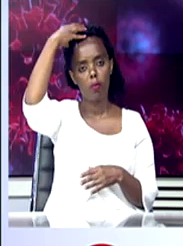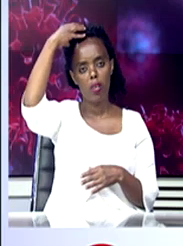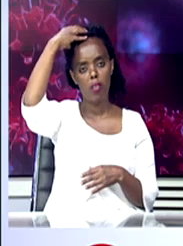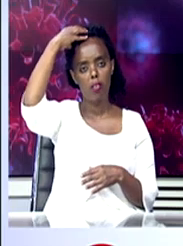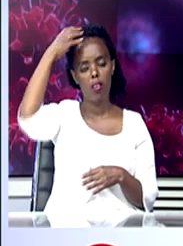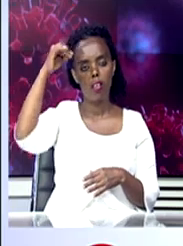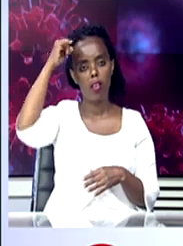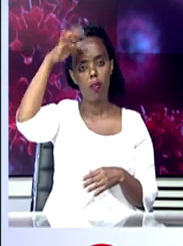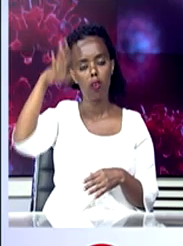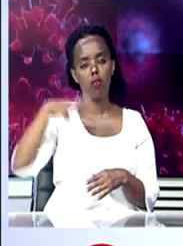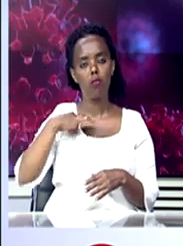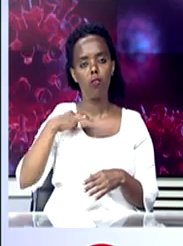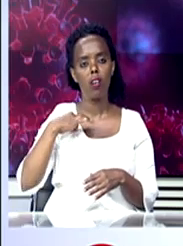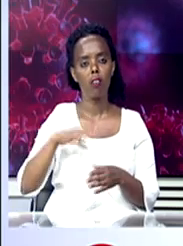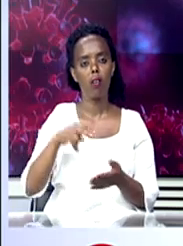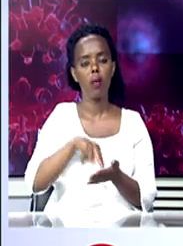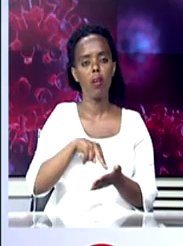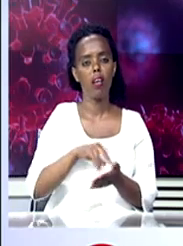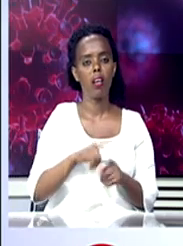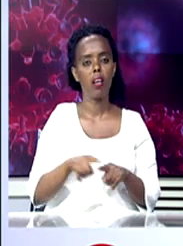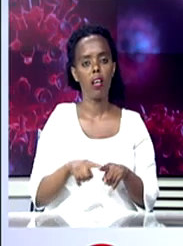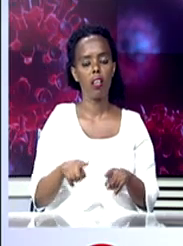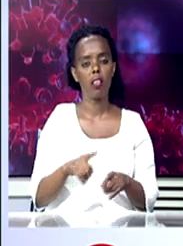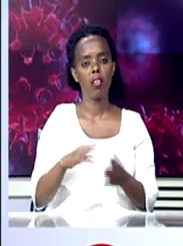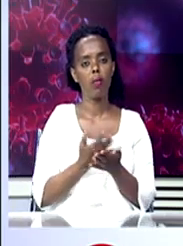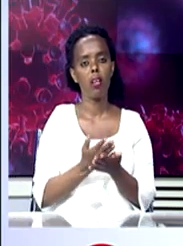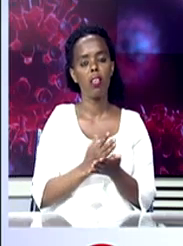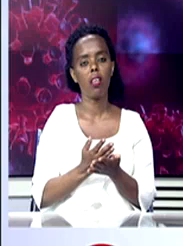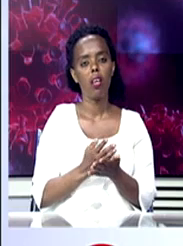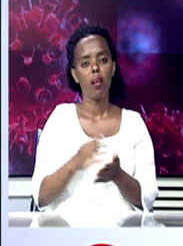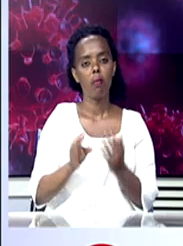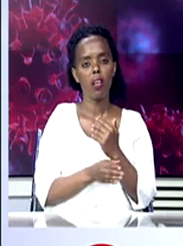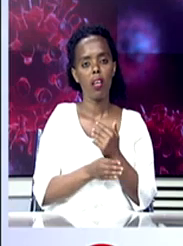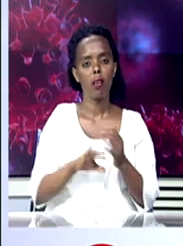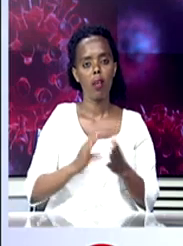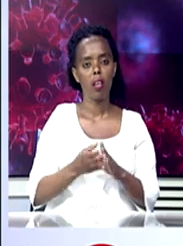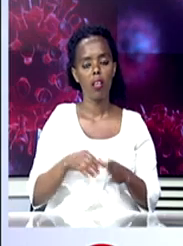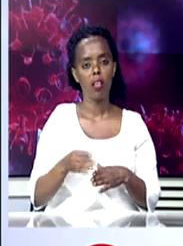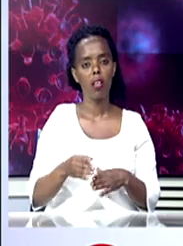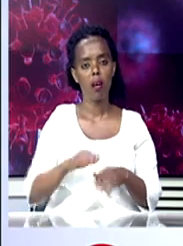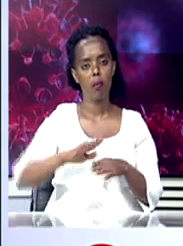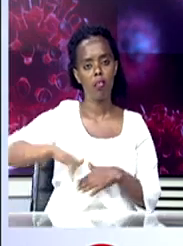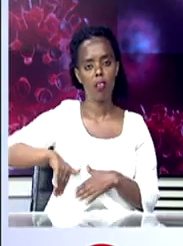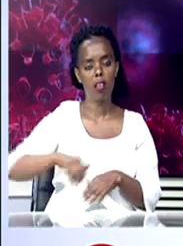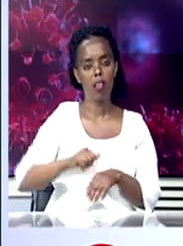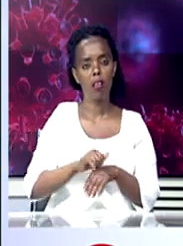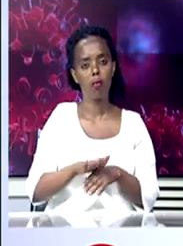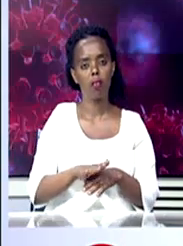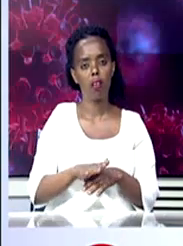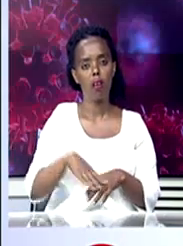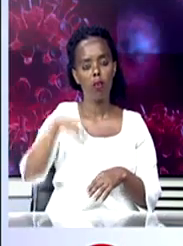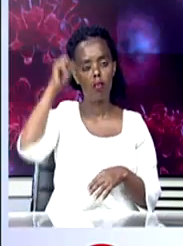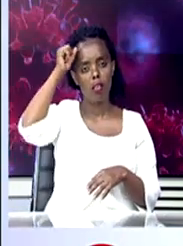mootummaanis namoonni dhuunfaanis dhaabbileen garaagaraas irratti hirmaatanii biyya keenya balaa kanarraa akka baraaran ergaan dabarsa. Obbo